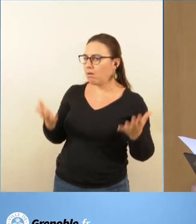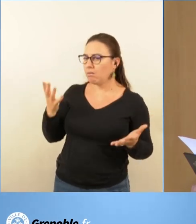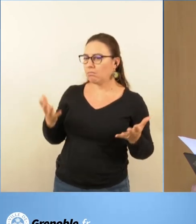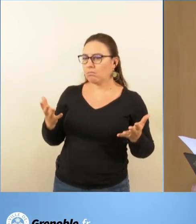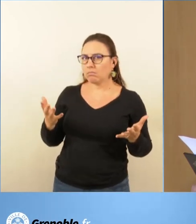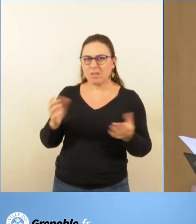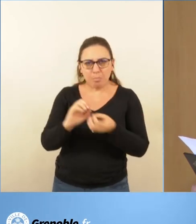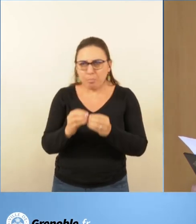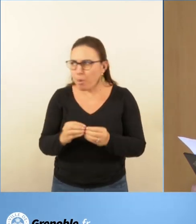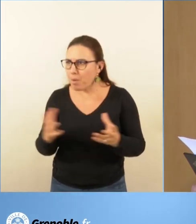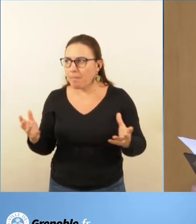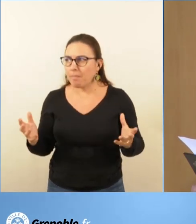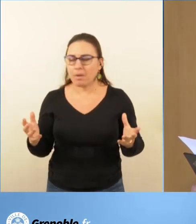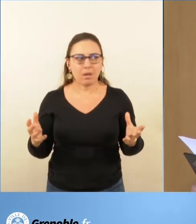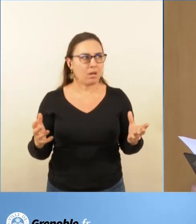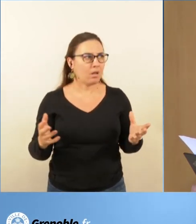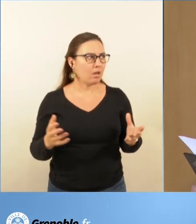il y a un souci